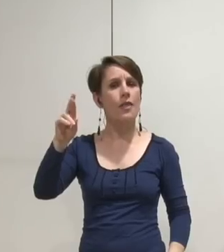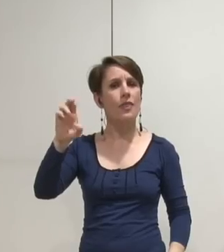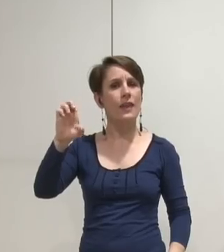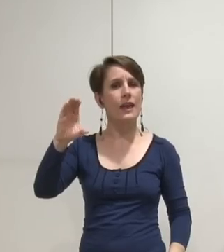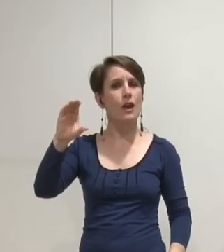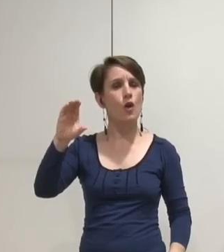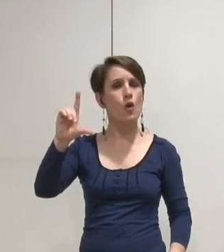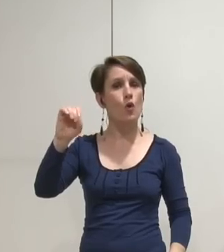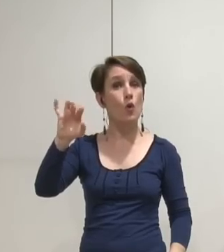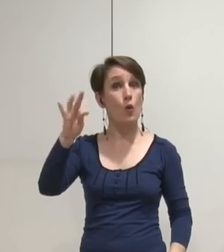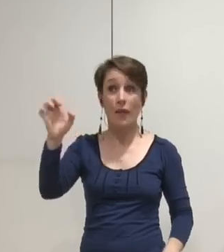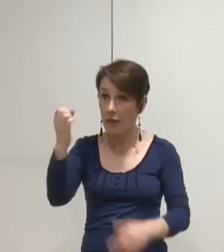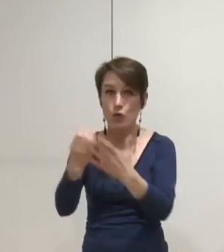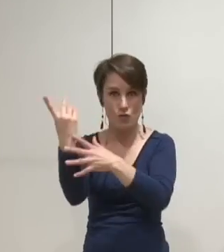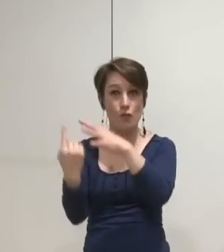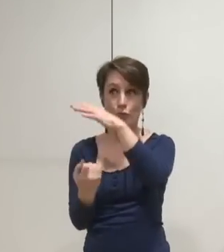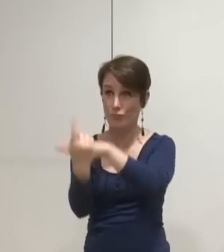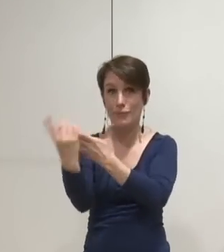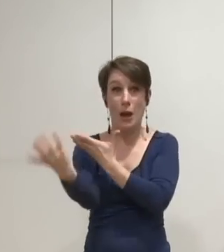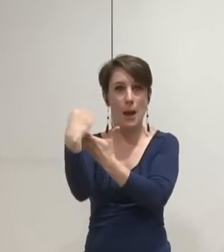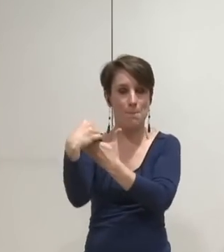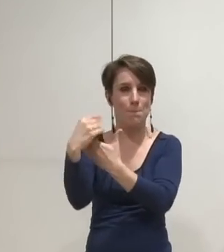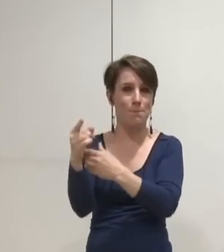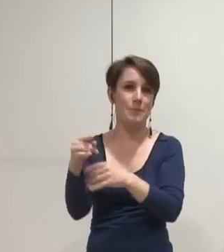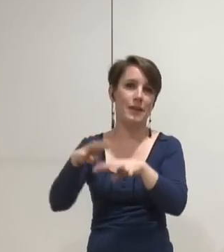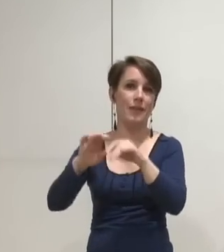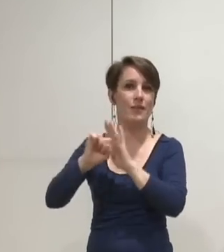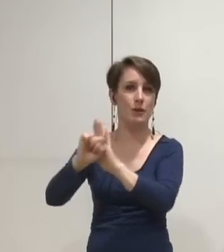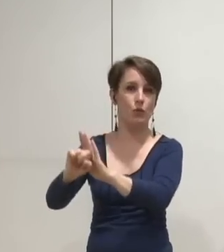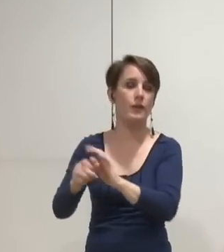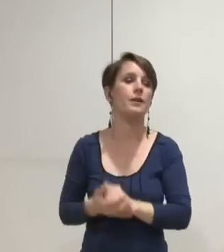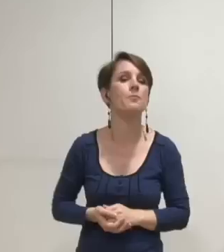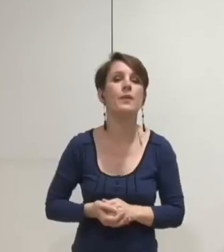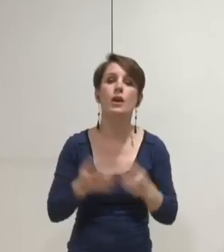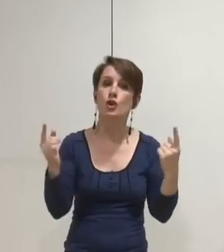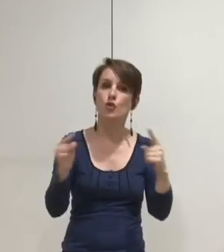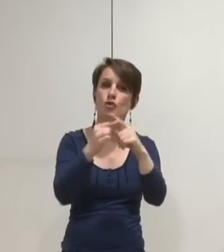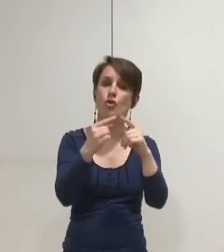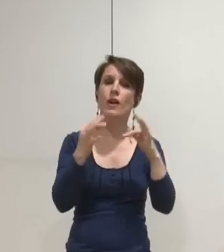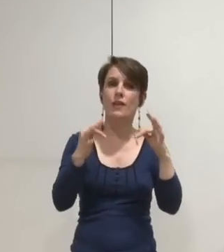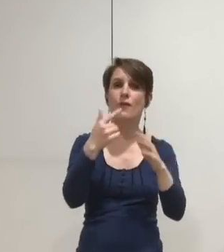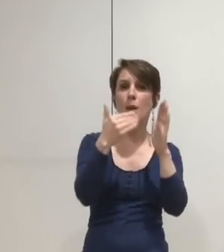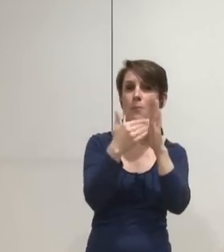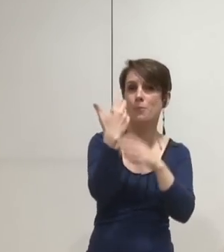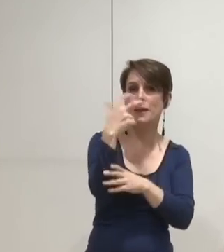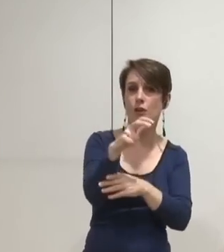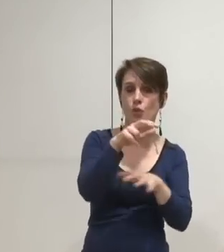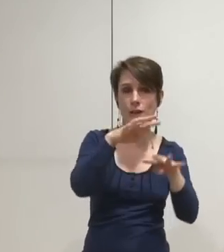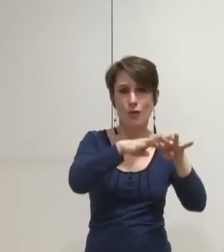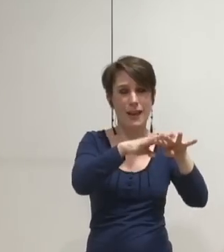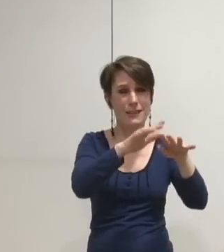cette géographie des quartiers prioritaires cette géographie des 1300 quartiers prioritaires a servi à identifier